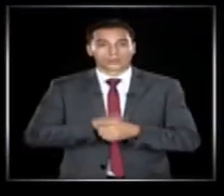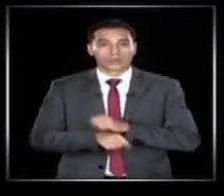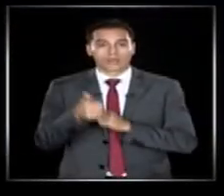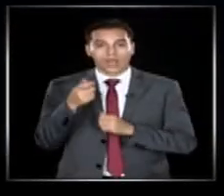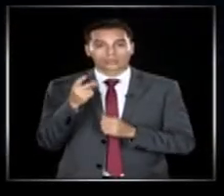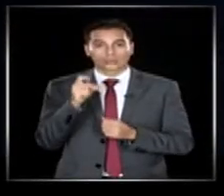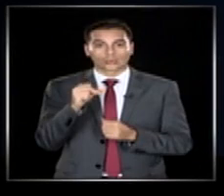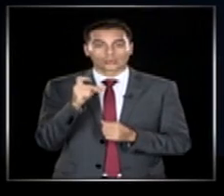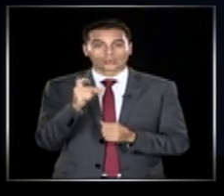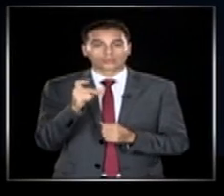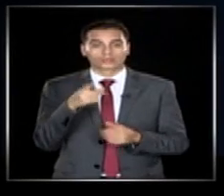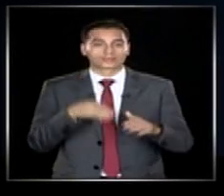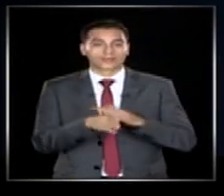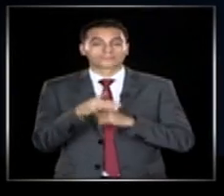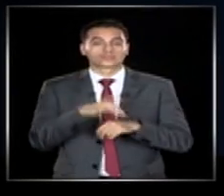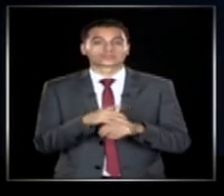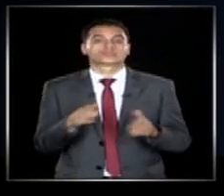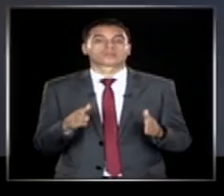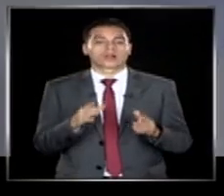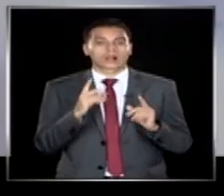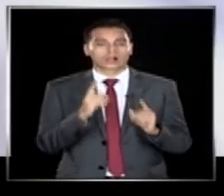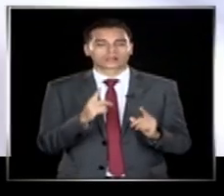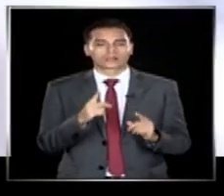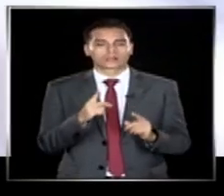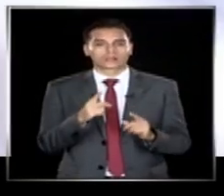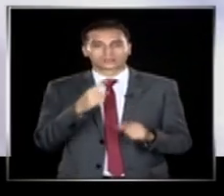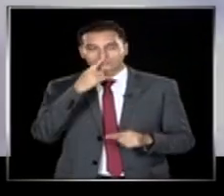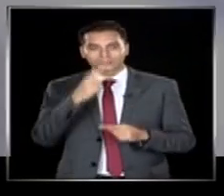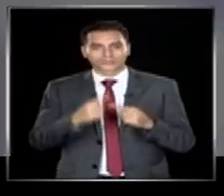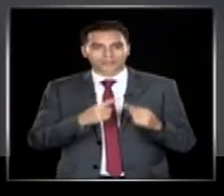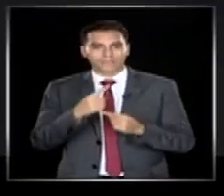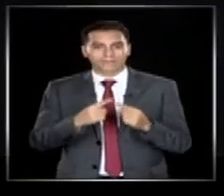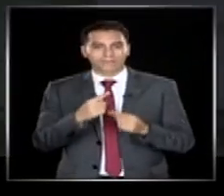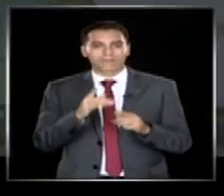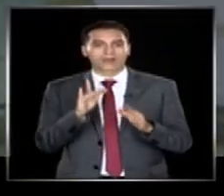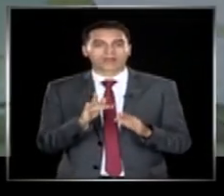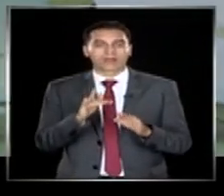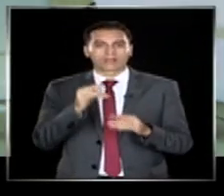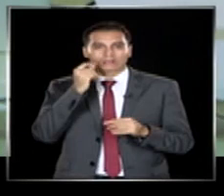أول ما اتولد أنطون كان الطفل الثالث. الولد نايم باستمرار كسلان،